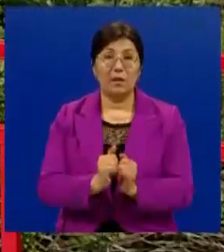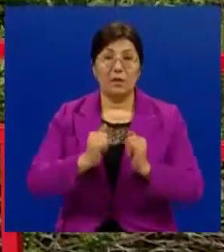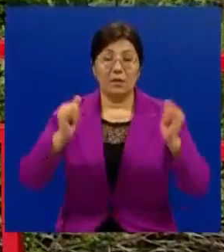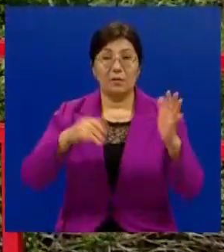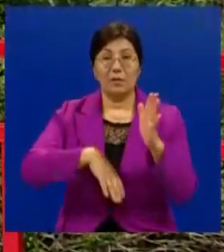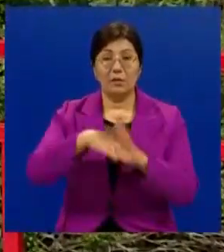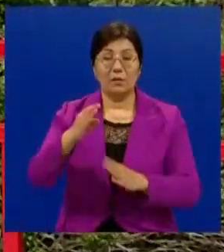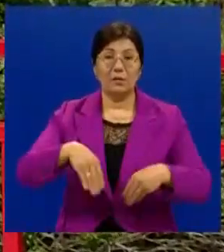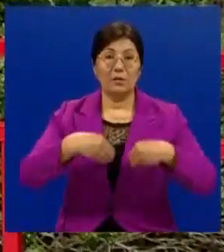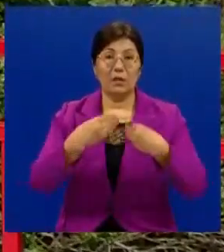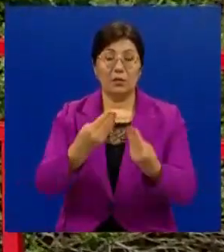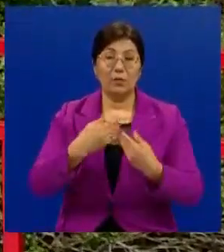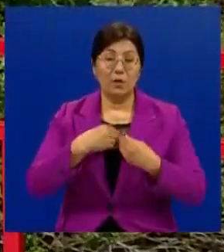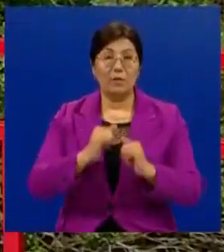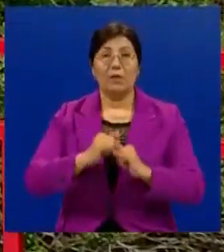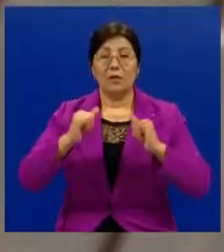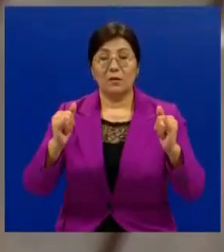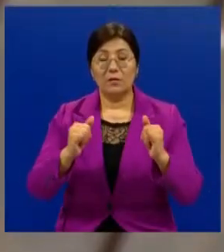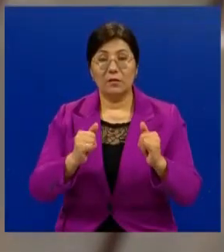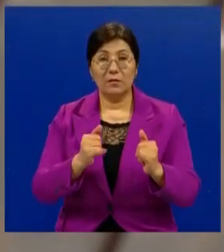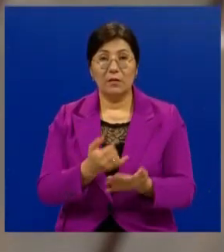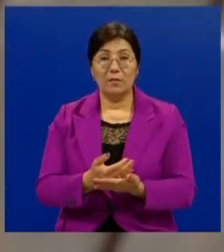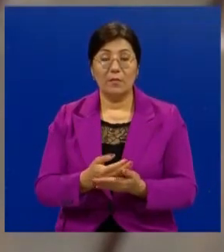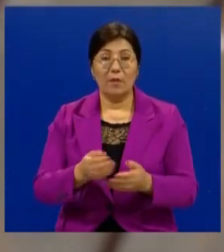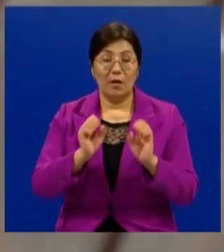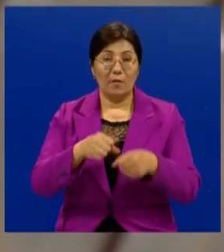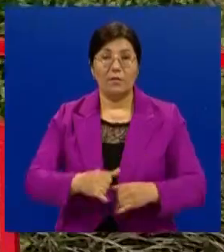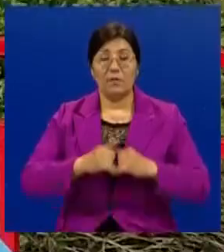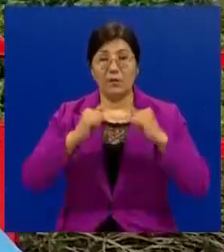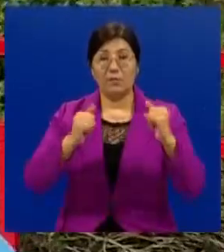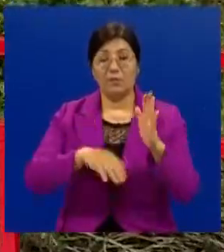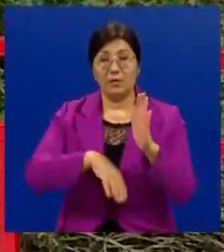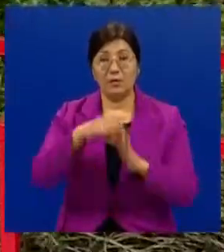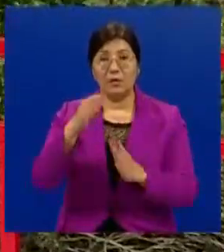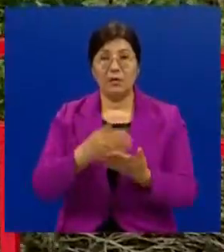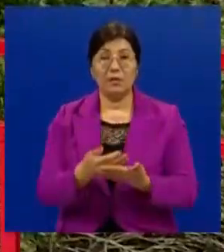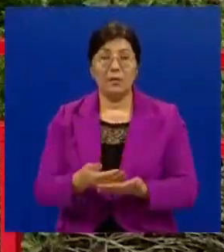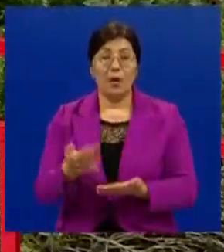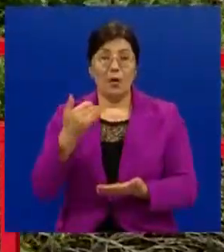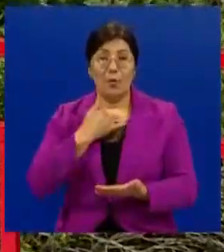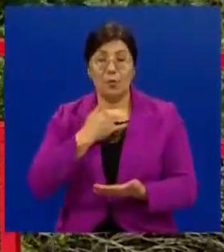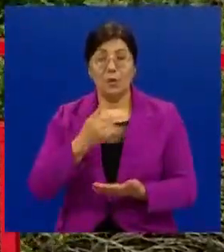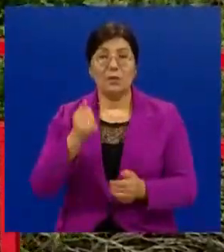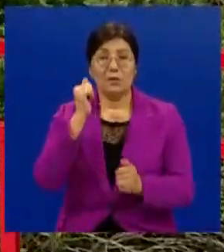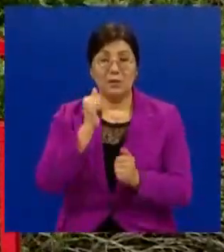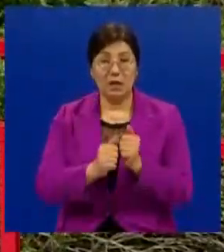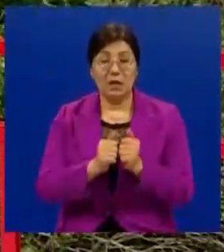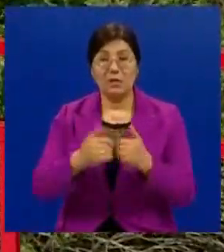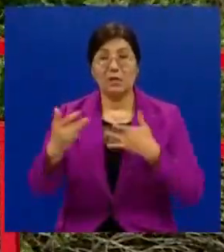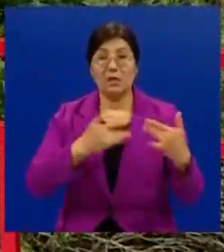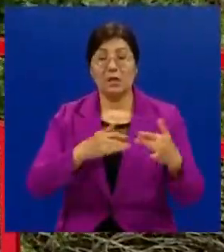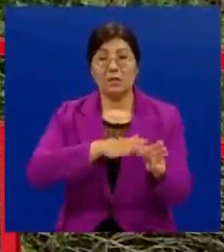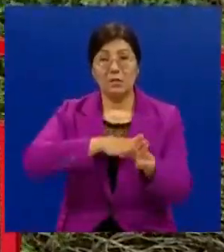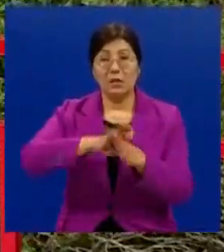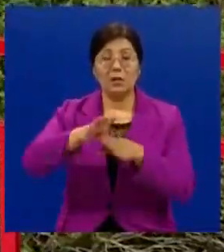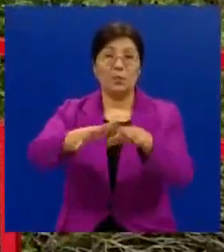Дают нам возможность, чтобы развиться выше и выше идти. У нас каждый раз зрители полный зал. Мы недавно делали День всемирных